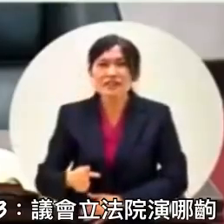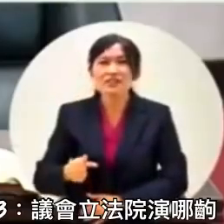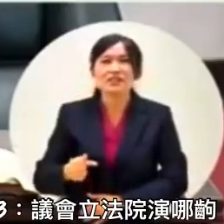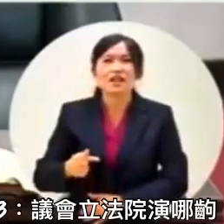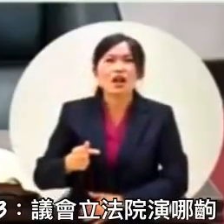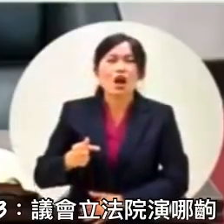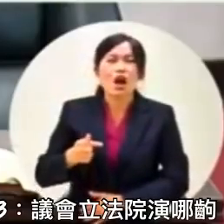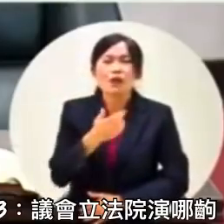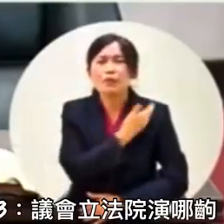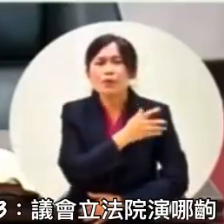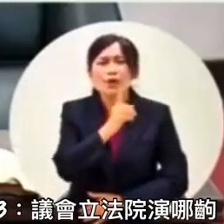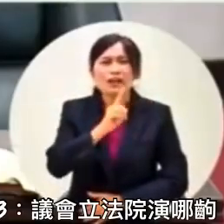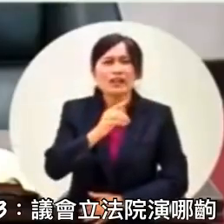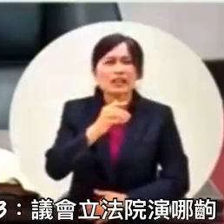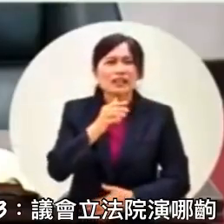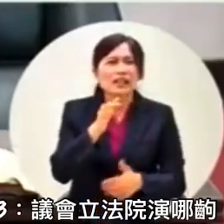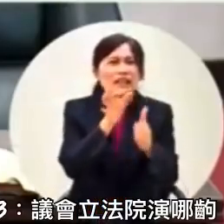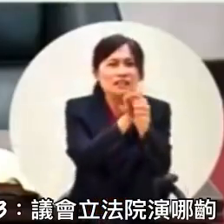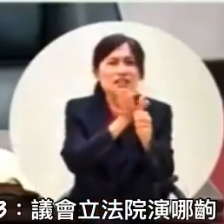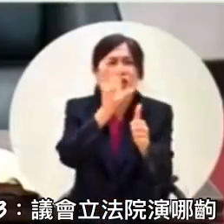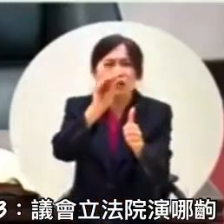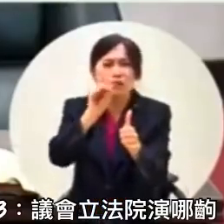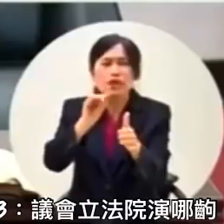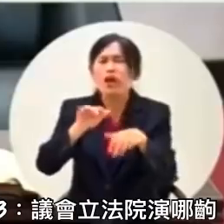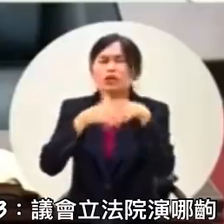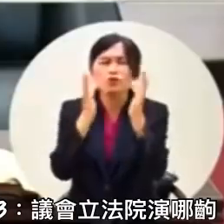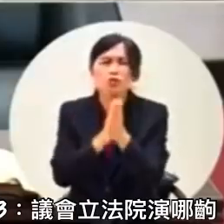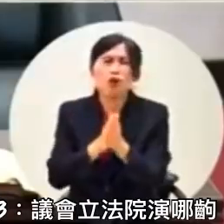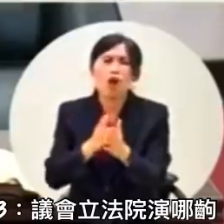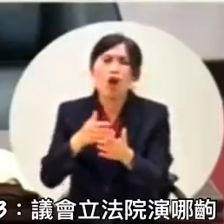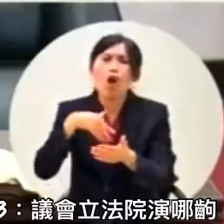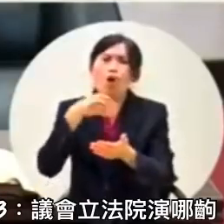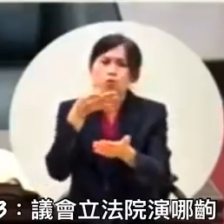受限非受限都要行的呀。